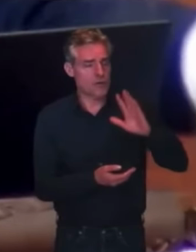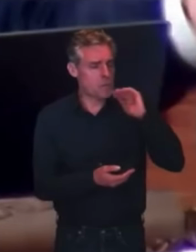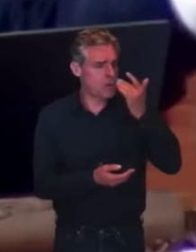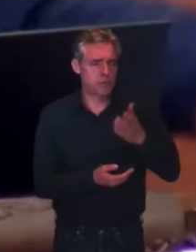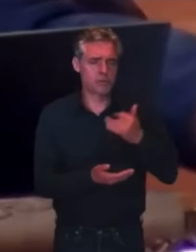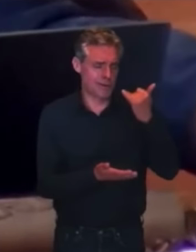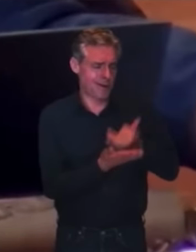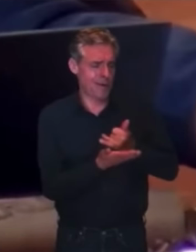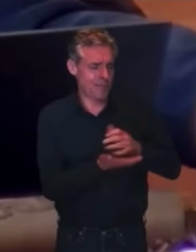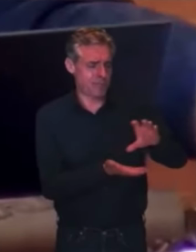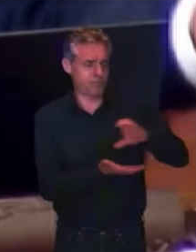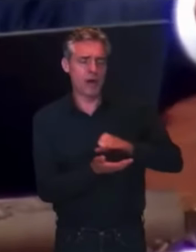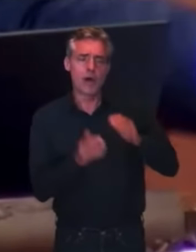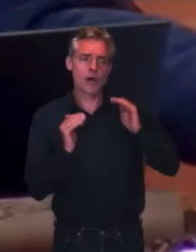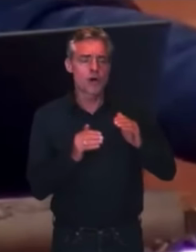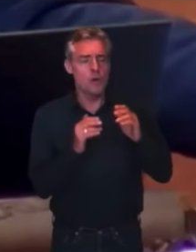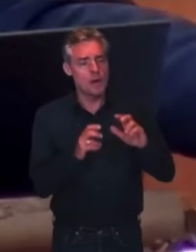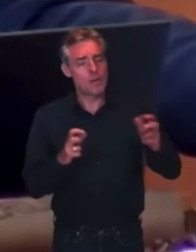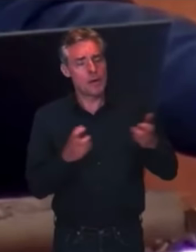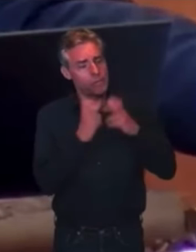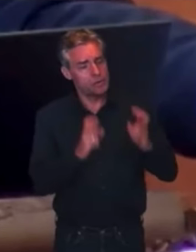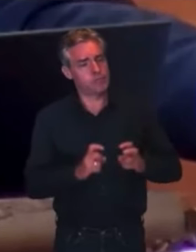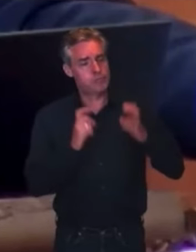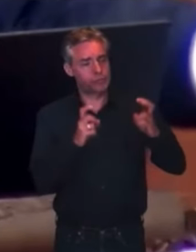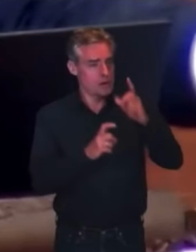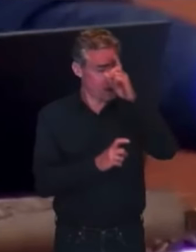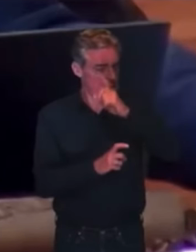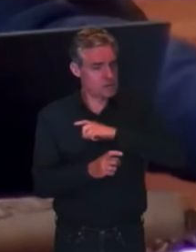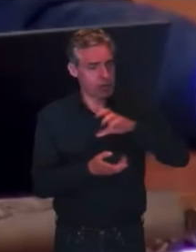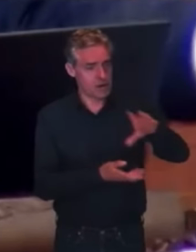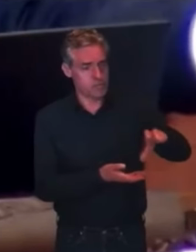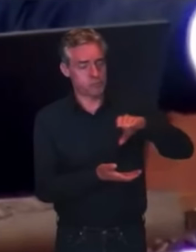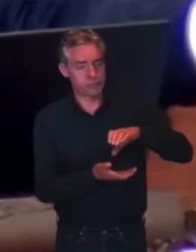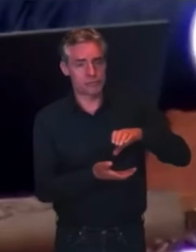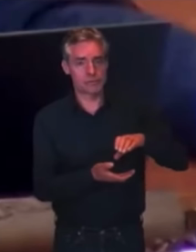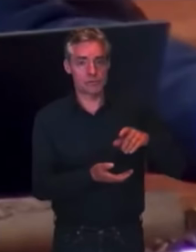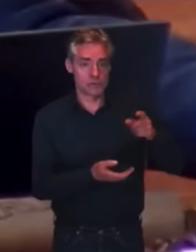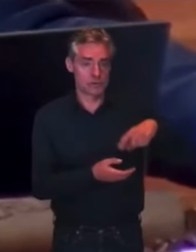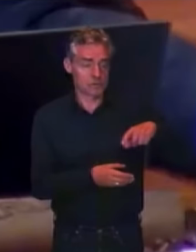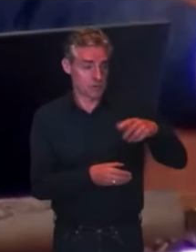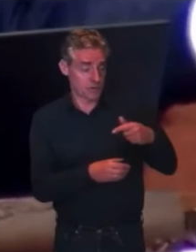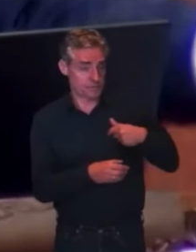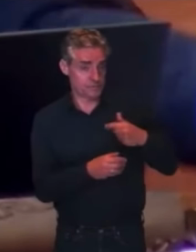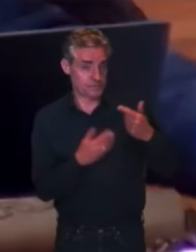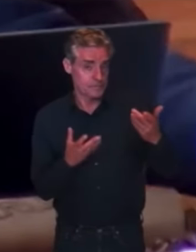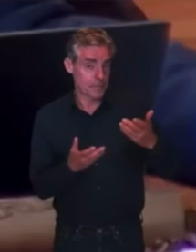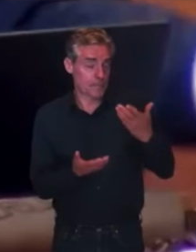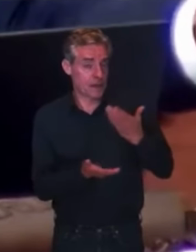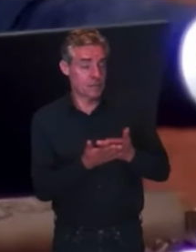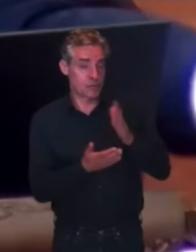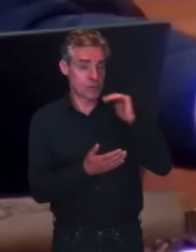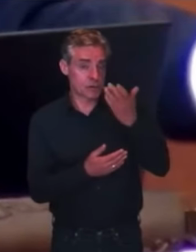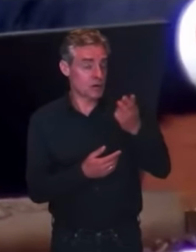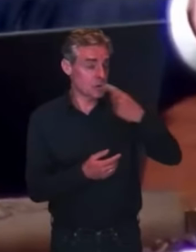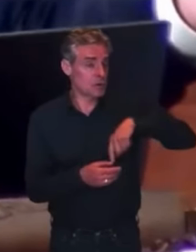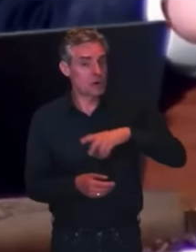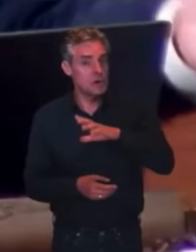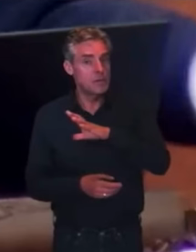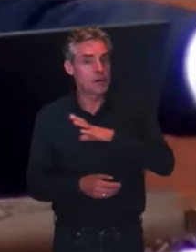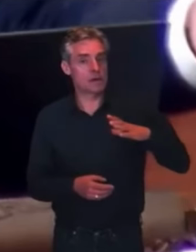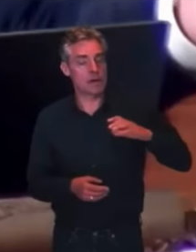excédent bien supérieur aux estimations que vous nous avez fait voter ou que vous avez fait présenter. Et c'est en ce sens que Mme